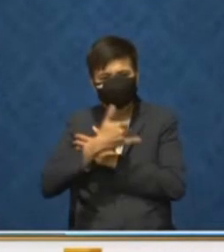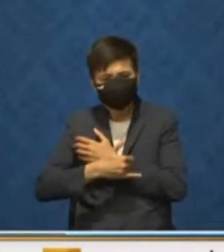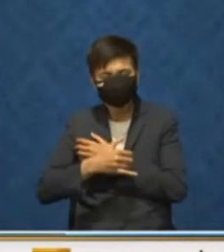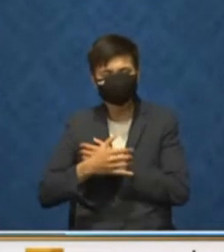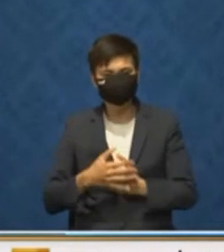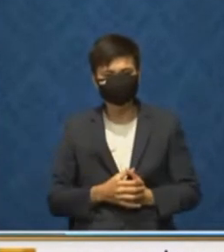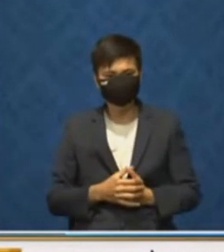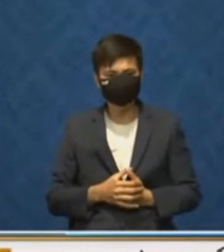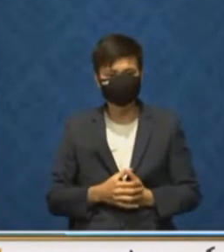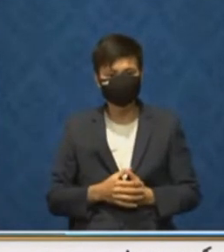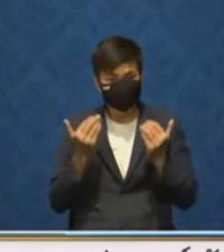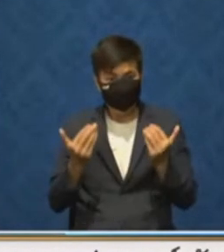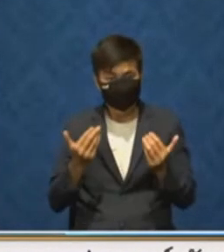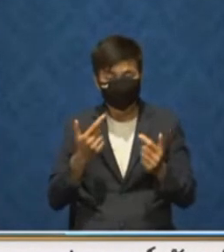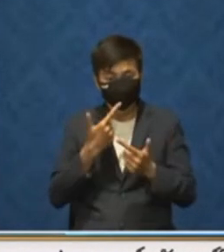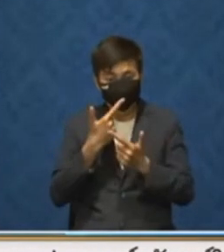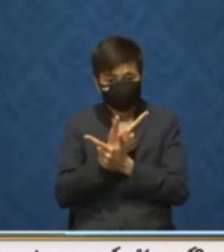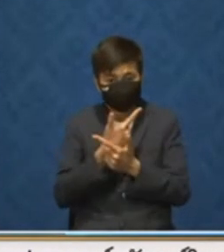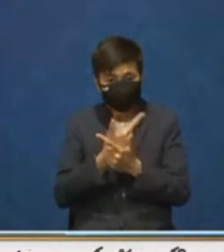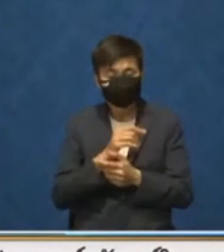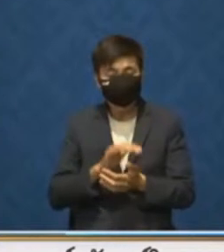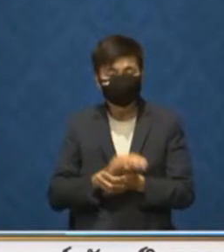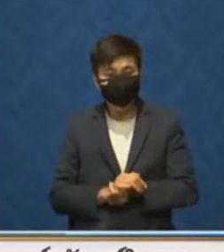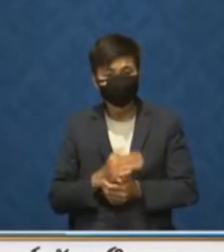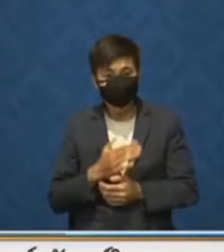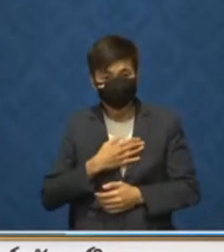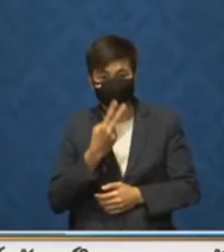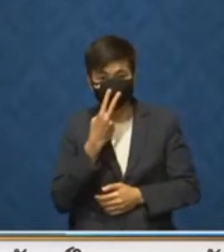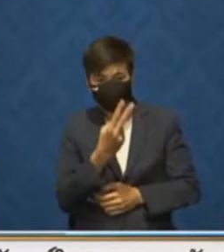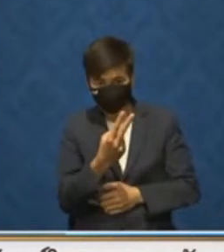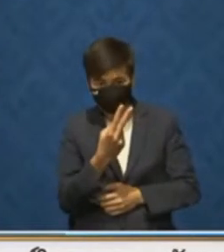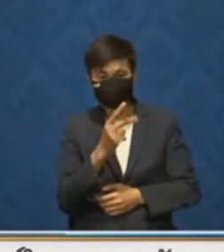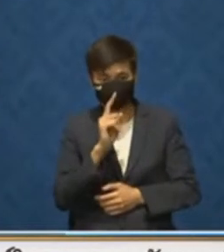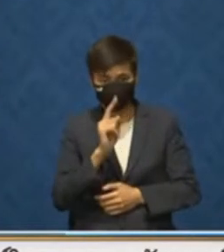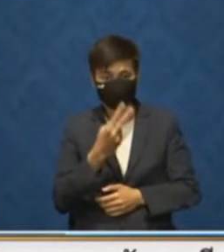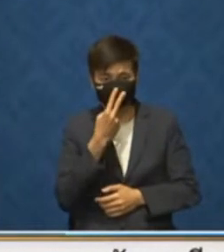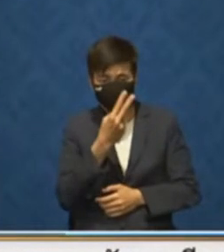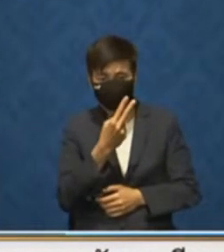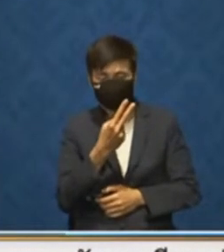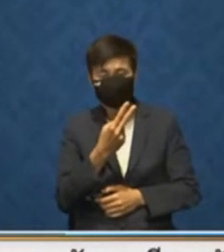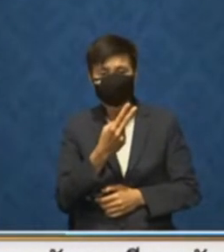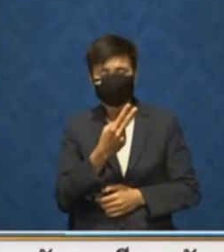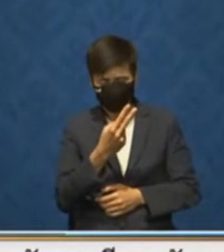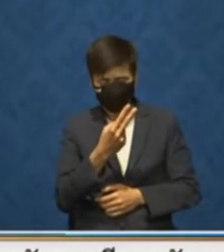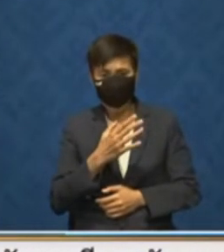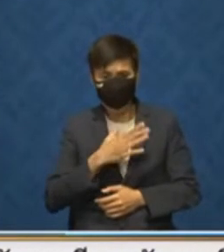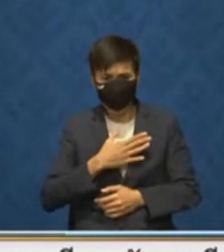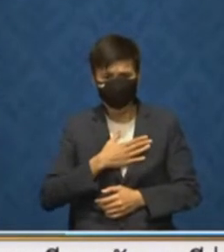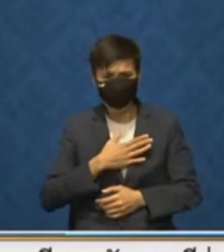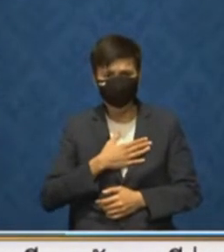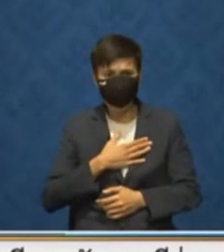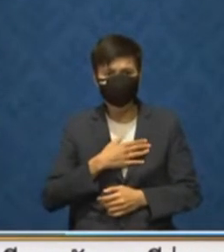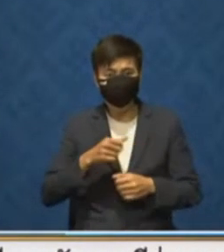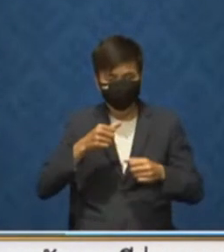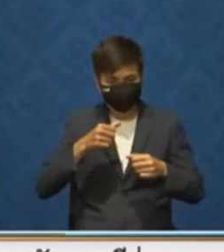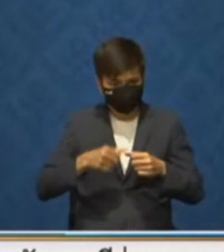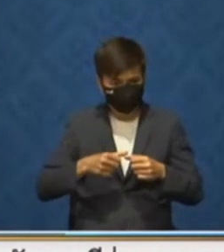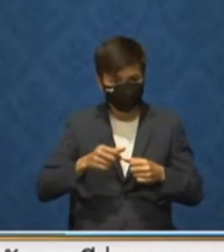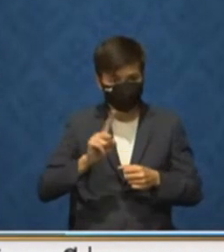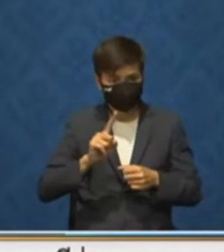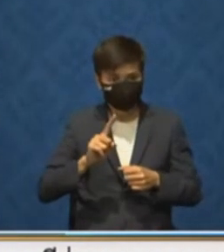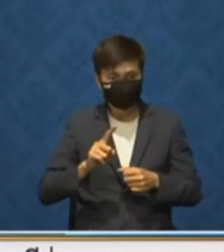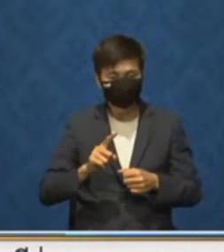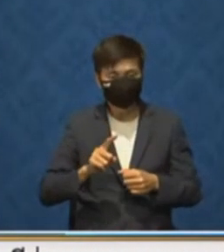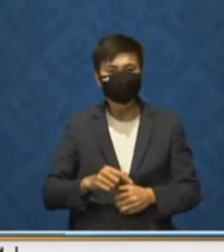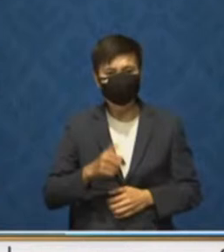นี่คือตัวเลขที่ผมจะต้องนำมากราบเรียนกับท่านก็ตั้งให้เห็นว่าเราก็ยังอยู่ในสถานะที่ดีกว่า